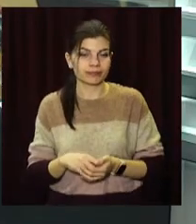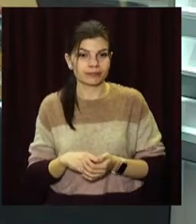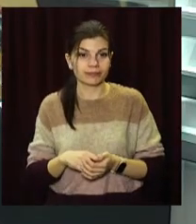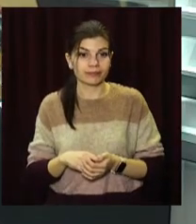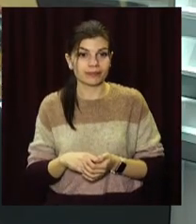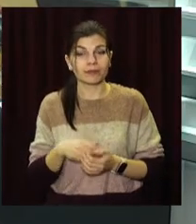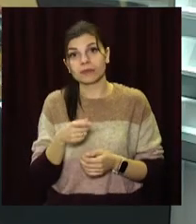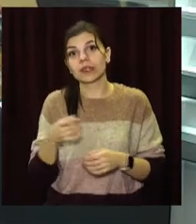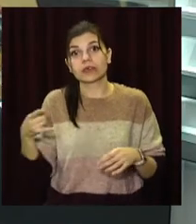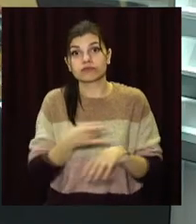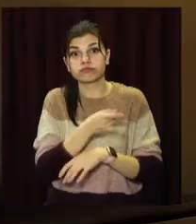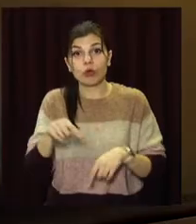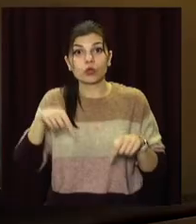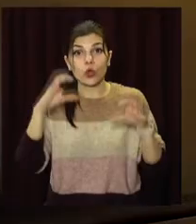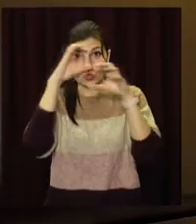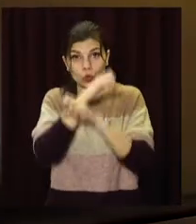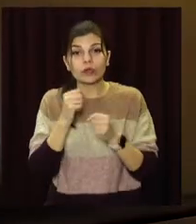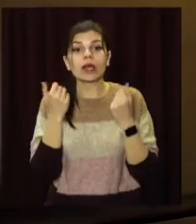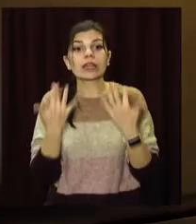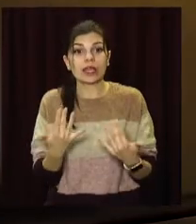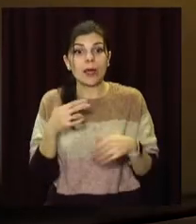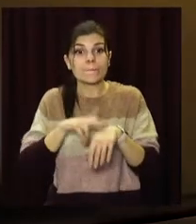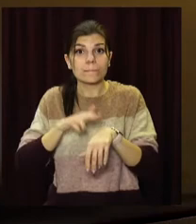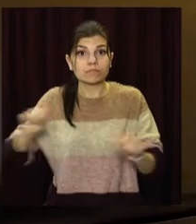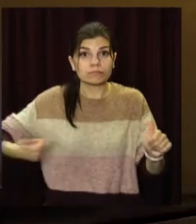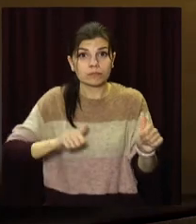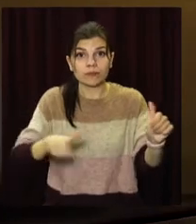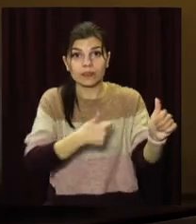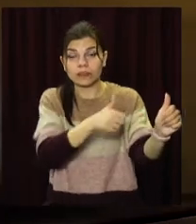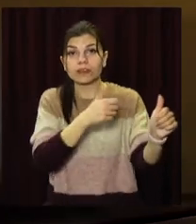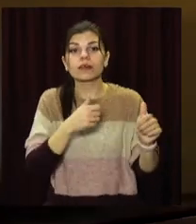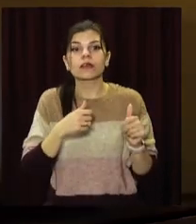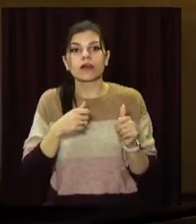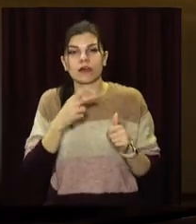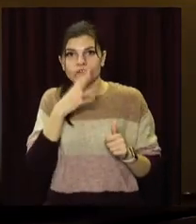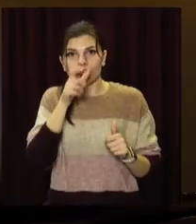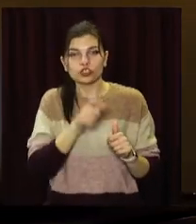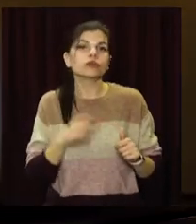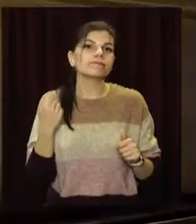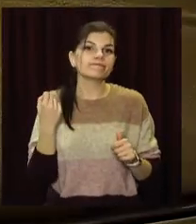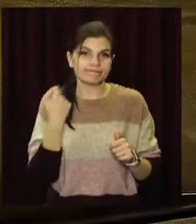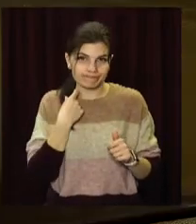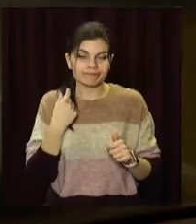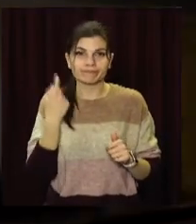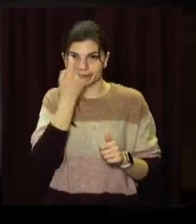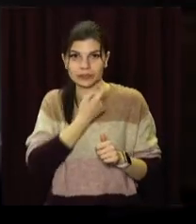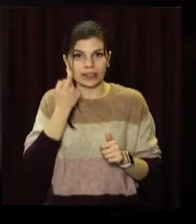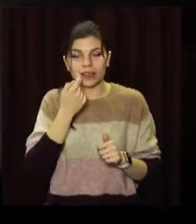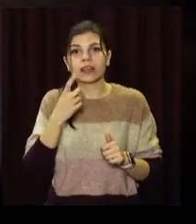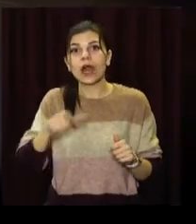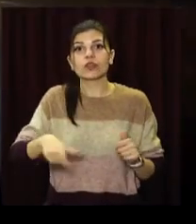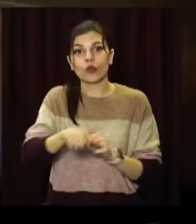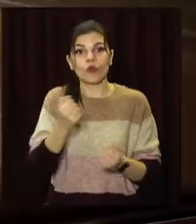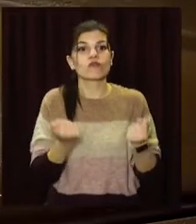на підпитку цієї ночі. Кілька екіпажів поліції переслідували водія з ознаками алкогольного сп'яніння. Про те, що на